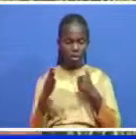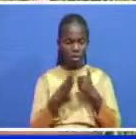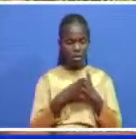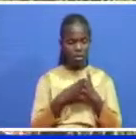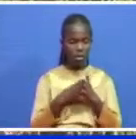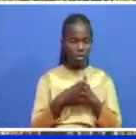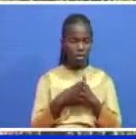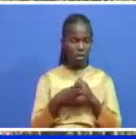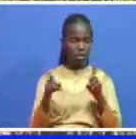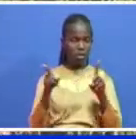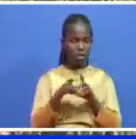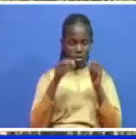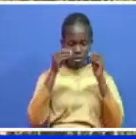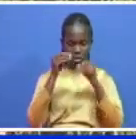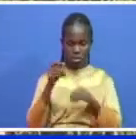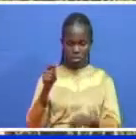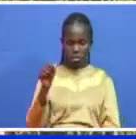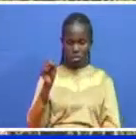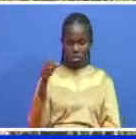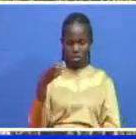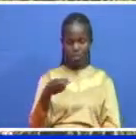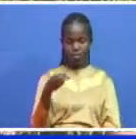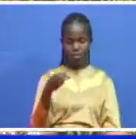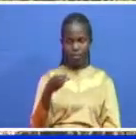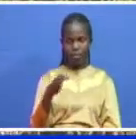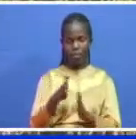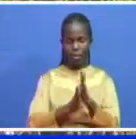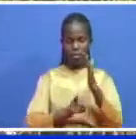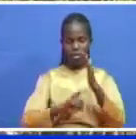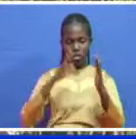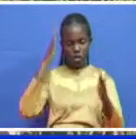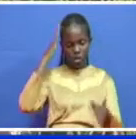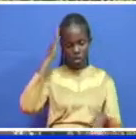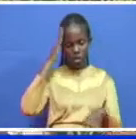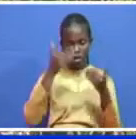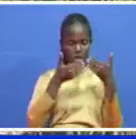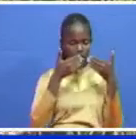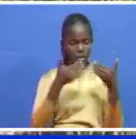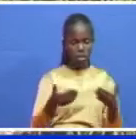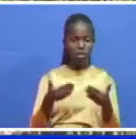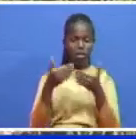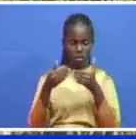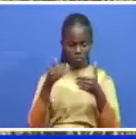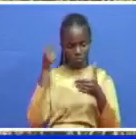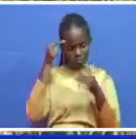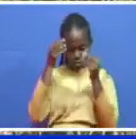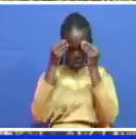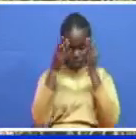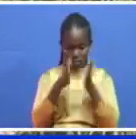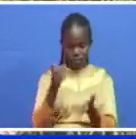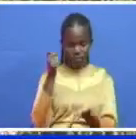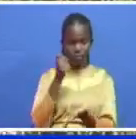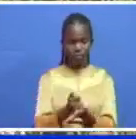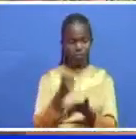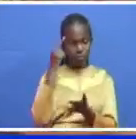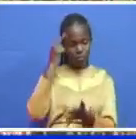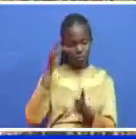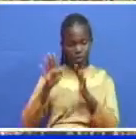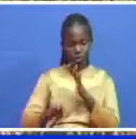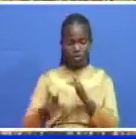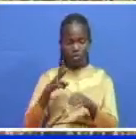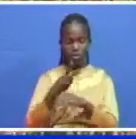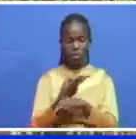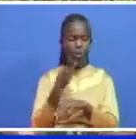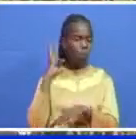wali ni tukutungi ya teacher service commission na the Minister of Education na limwalama kuandikwa ma junior secondary nitukwa atiani